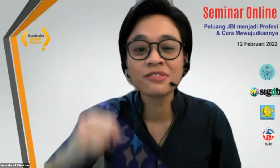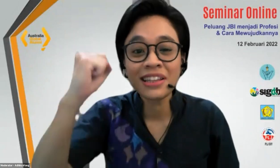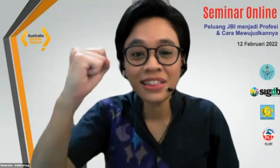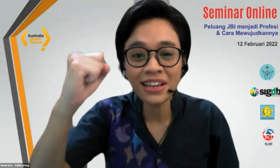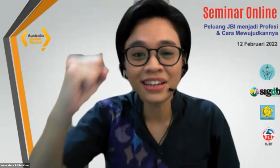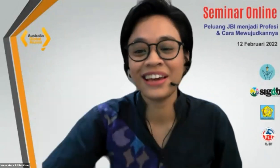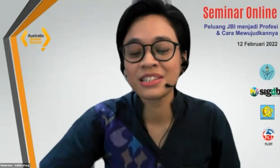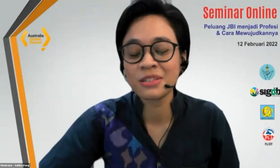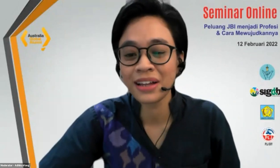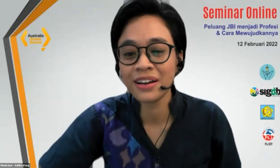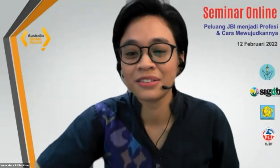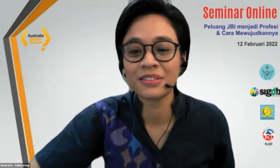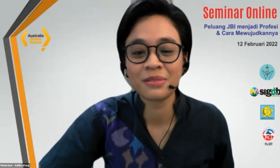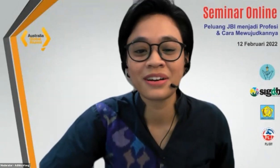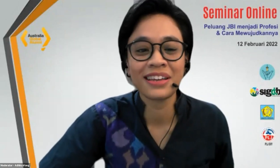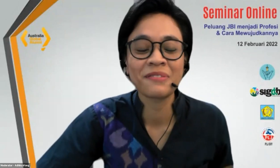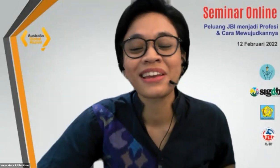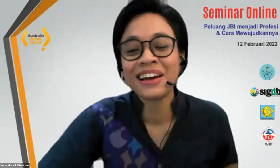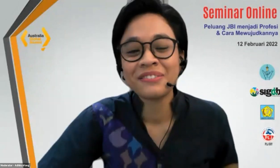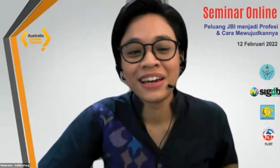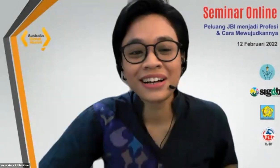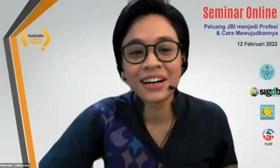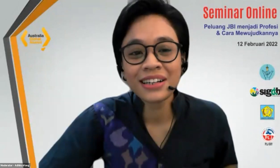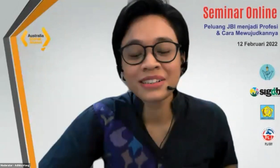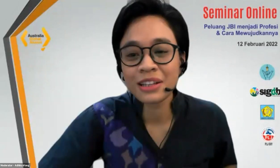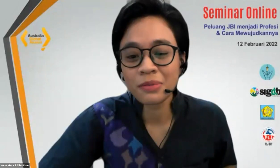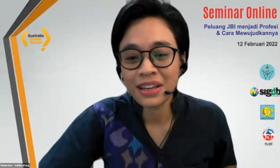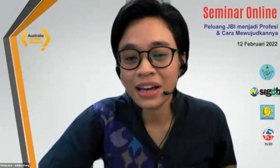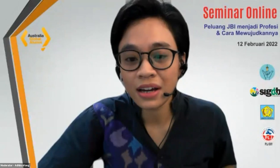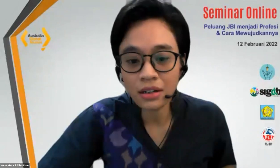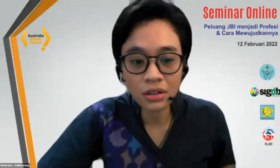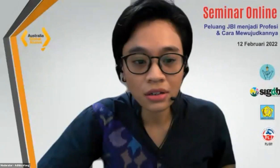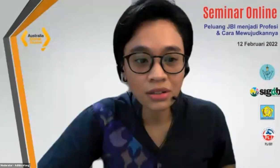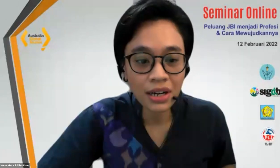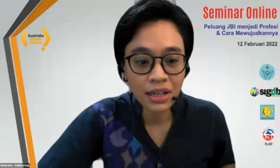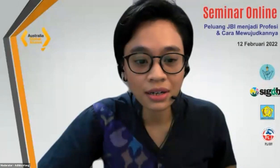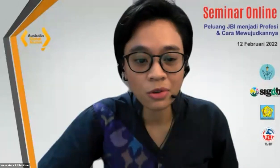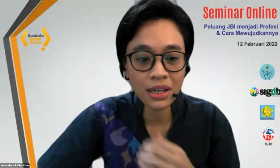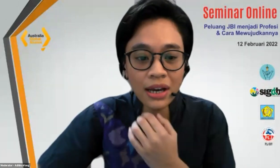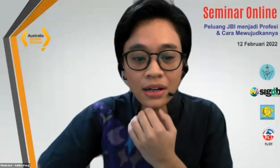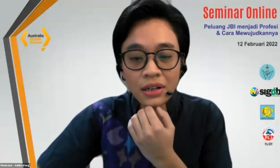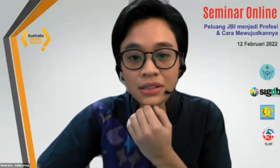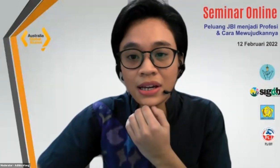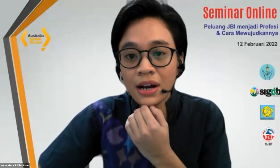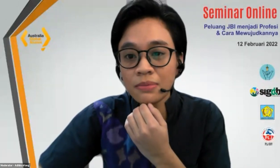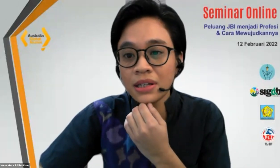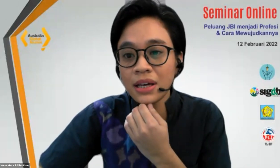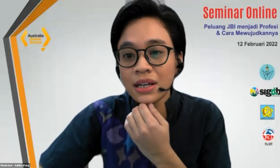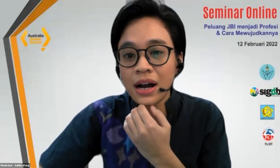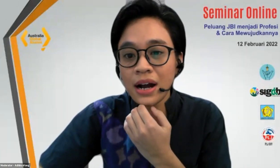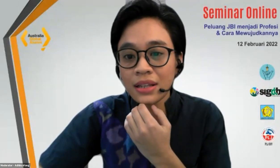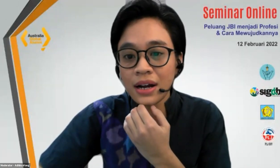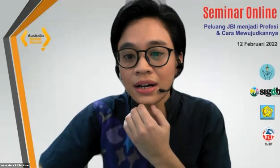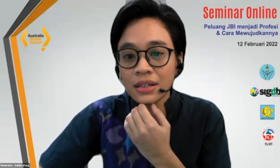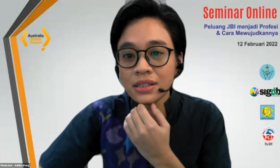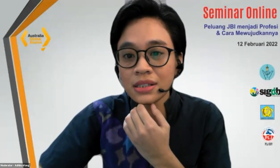Hai Ting deh Semangat ya untuk semuanya baik Al satu pertanyaan terakhir mungkin ya saya akan pilih